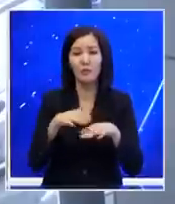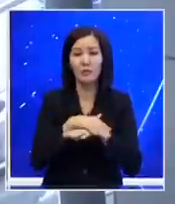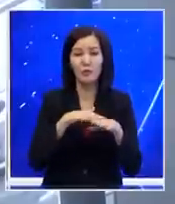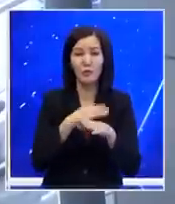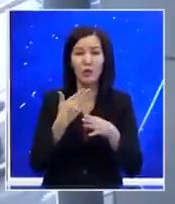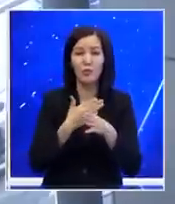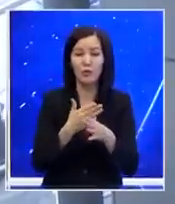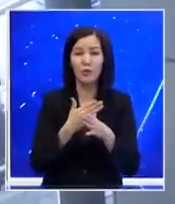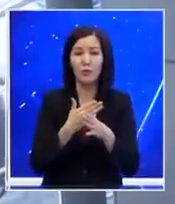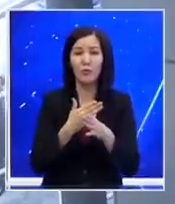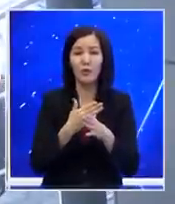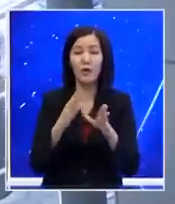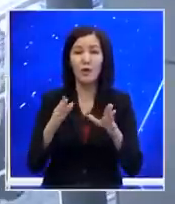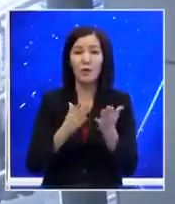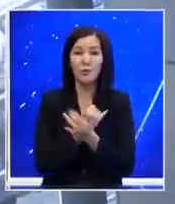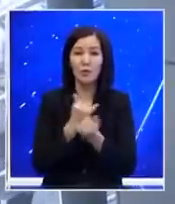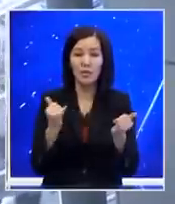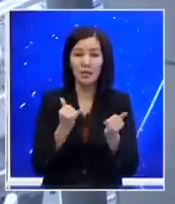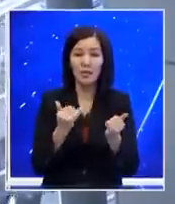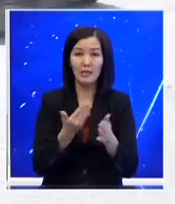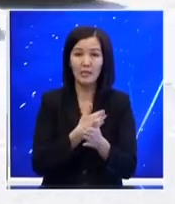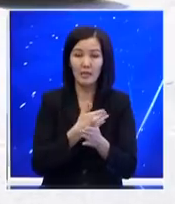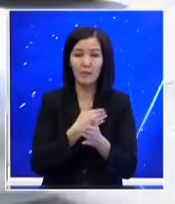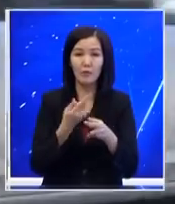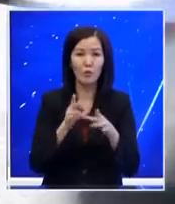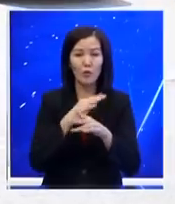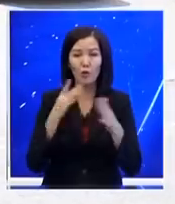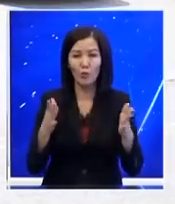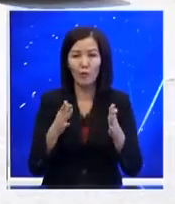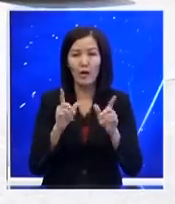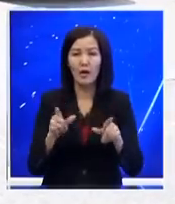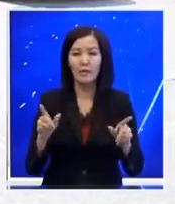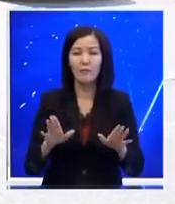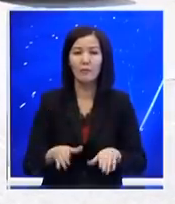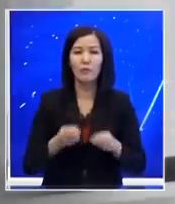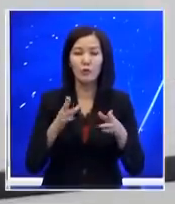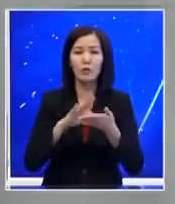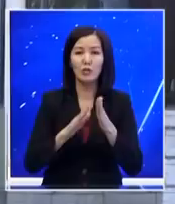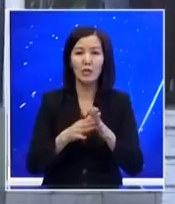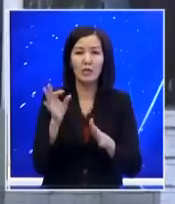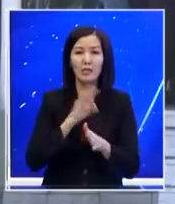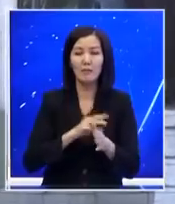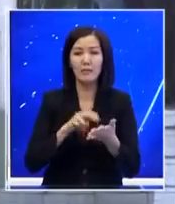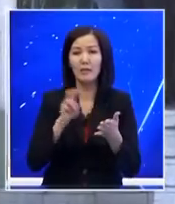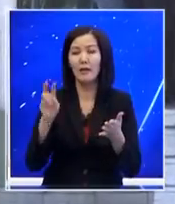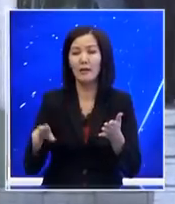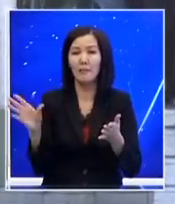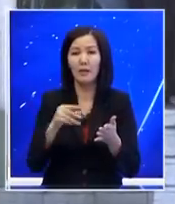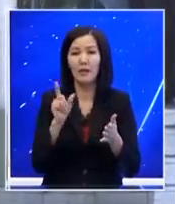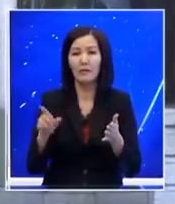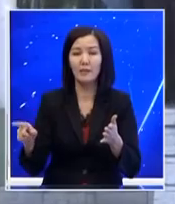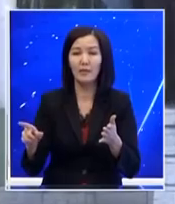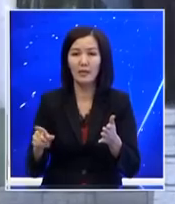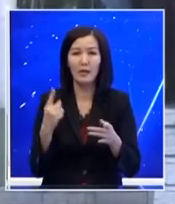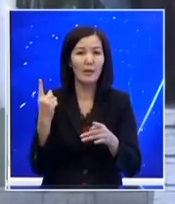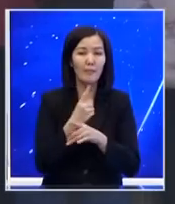тұрғынына әлеуметтік көмектер көрсетілген. Ал тілек білдірушілер тіптен көп. Бірақ мамандар төтенше жағдай кезінде табысынан айырған барлық азаматқа белгілі